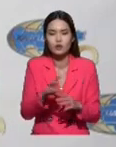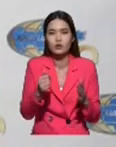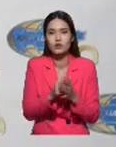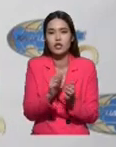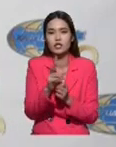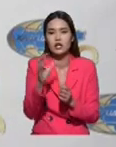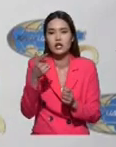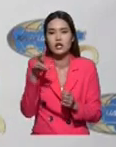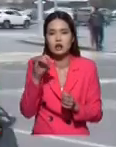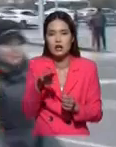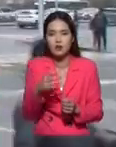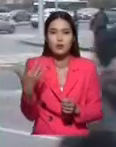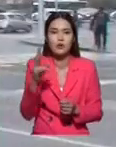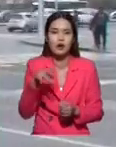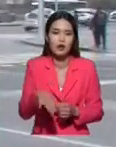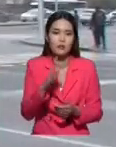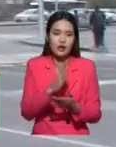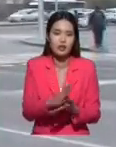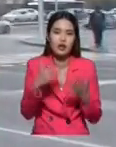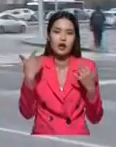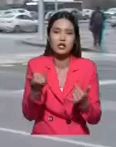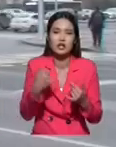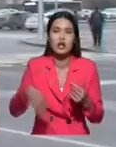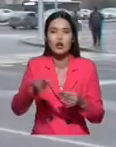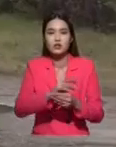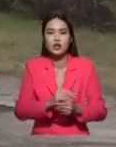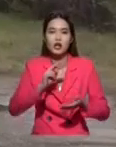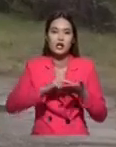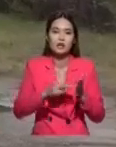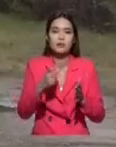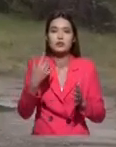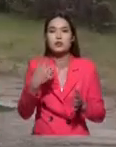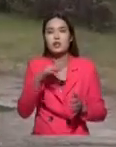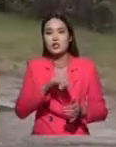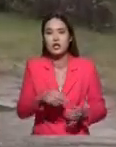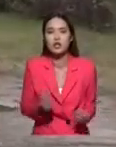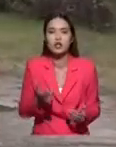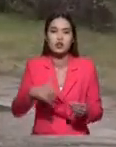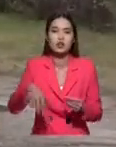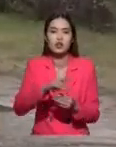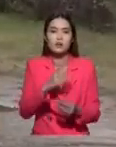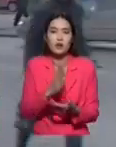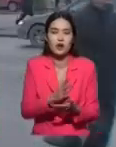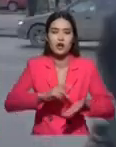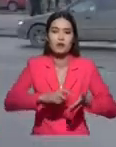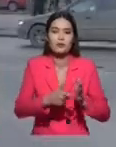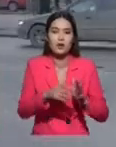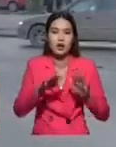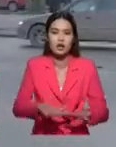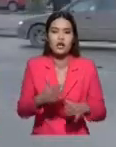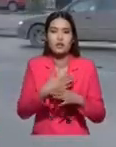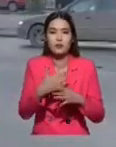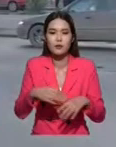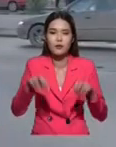мороза до 0-5 тепла. Спасатели тем временем напомнили, что при сильном ветре лучше находиться в помещениях. А если все же оказались на